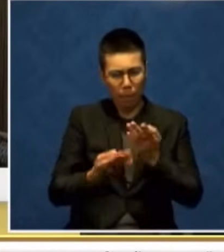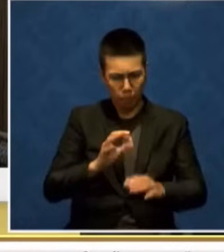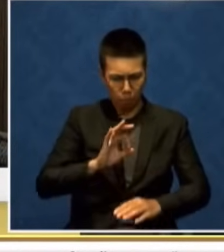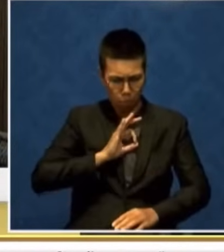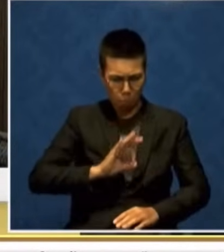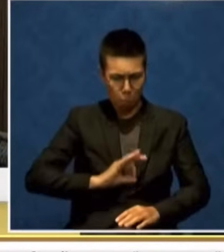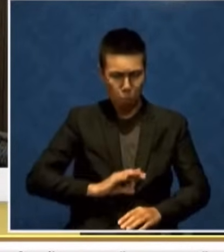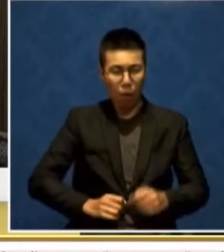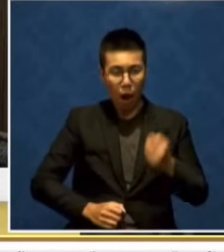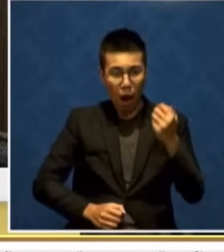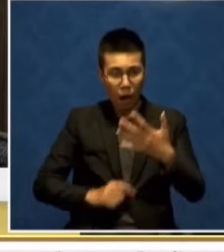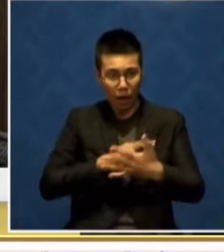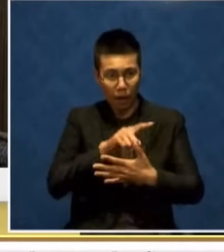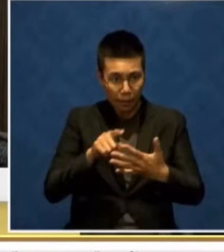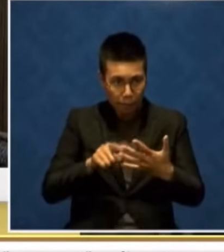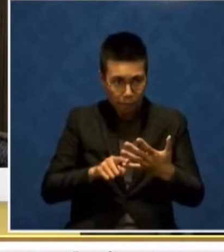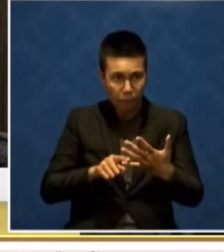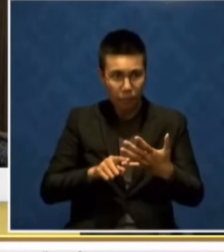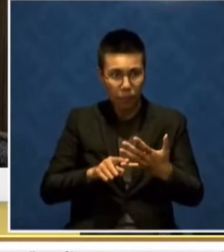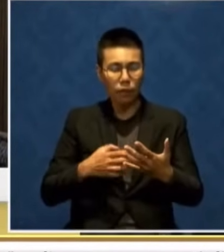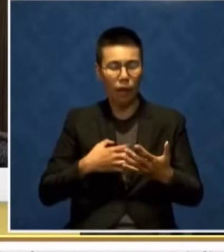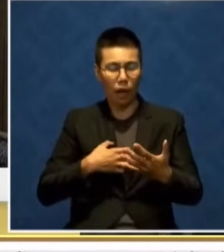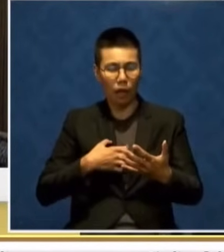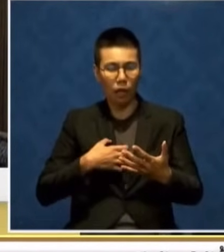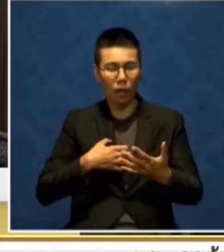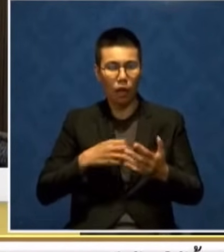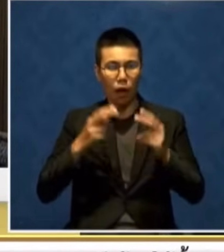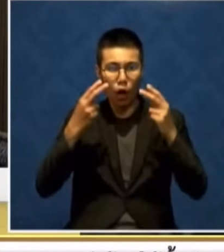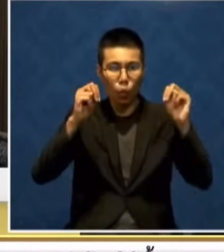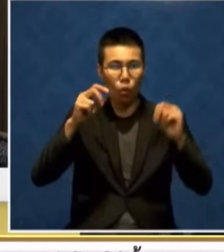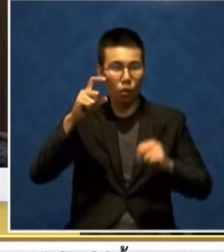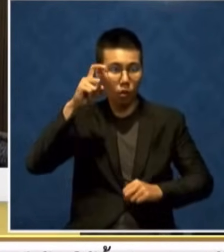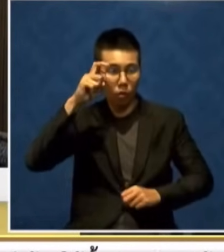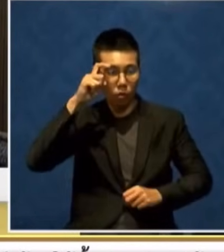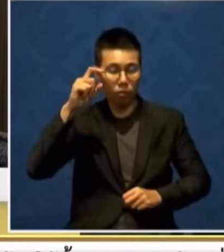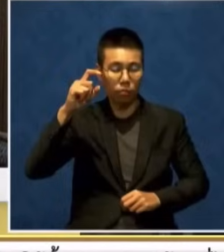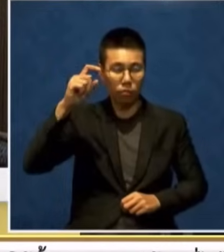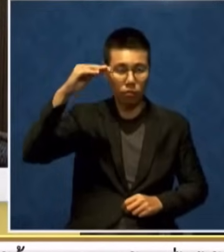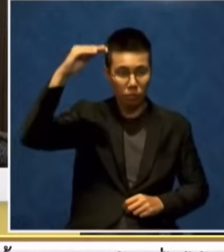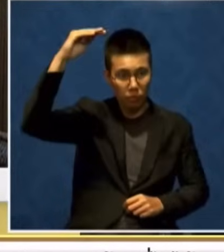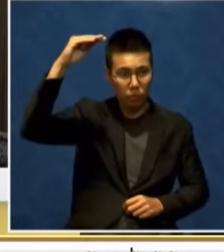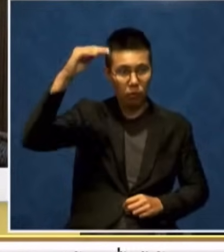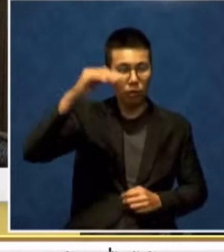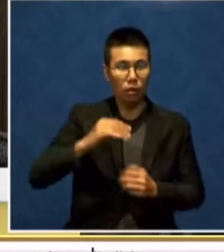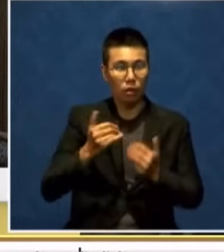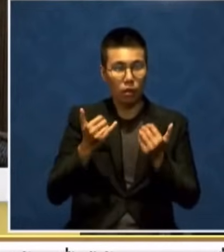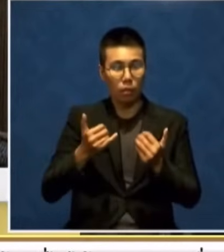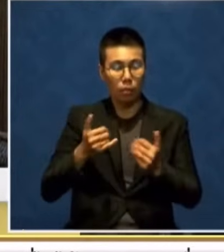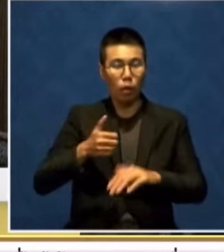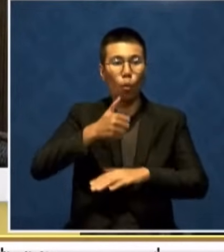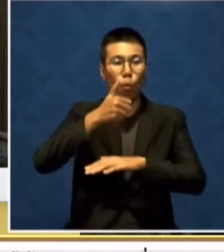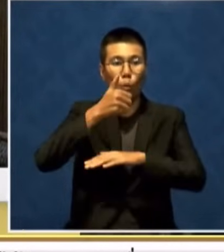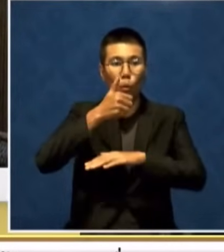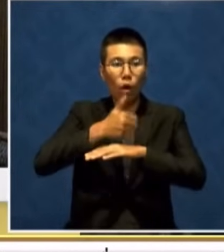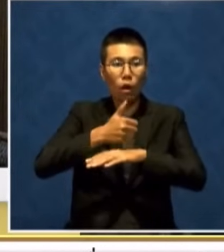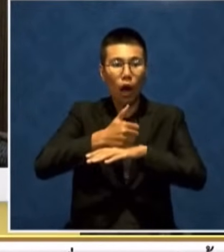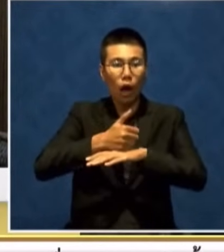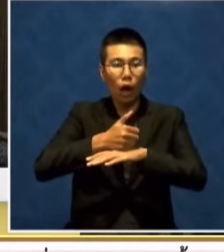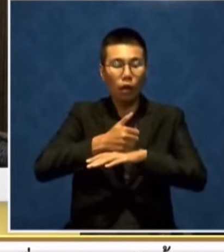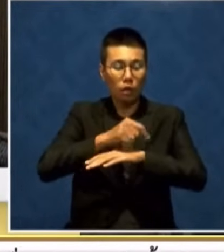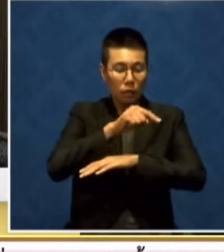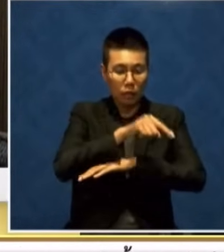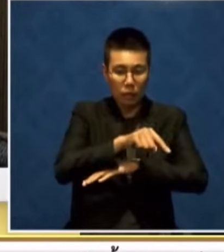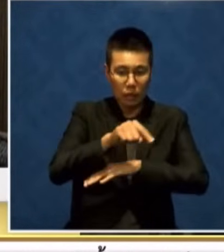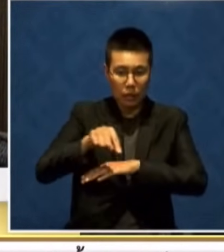ให้ท่านนายกรัฐมนตรีเศรษฐาซึ่งวันนี้ท่านเป็นผู้บังคับบัญชาสูงสุดของตำรวจผบ